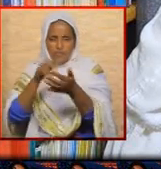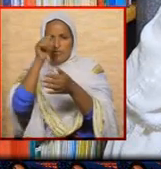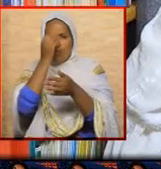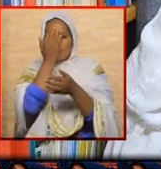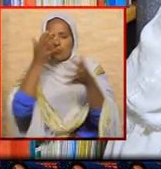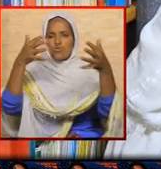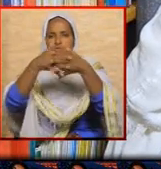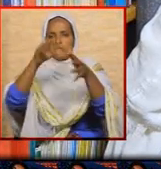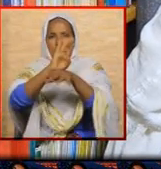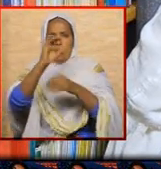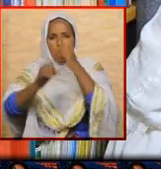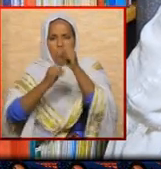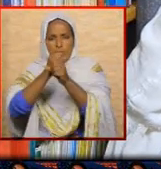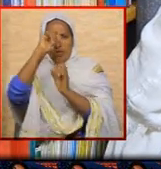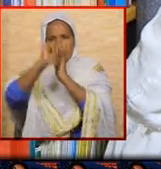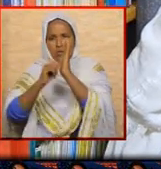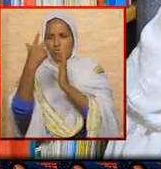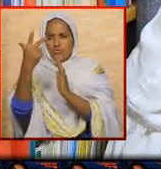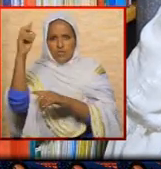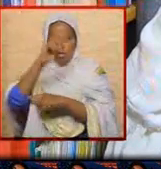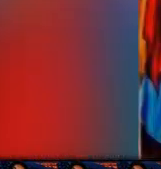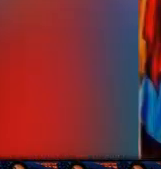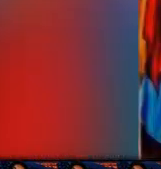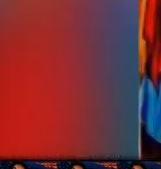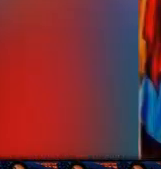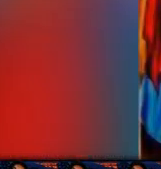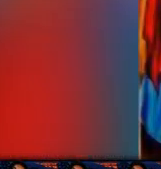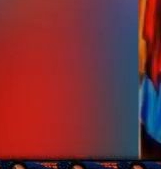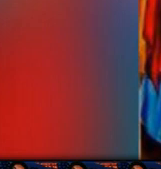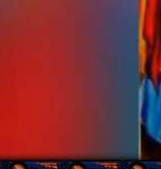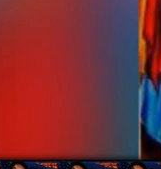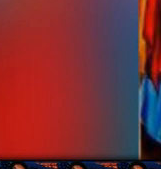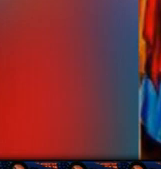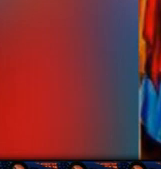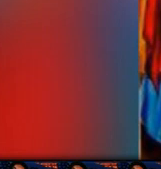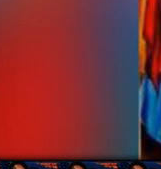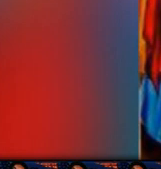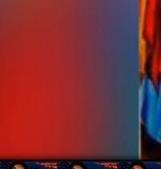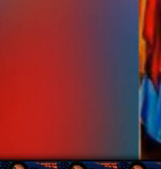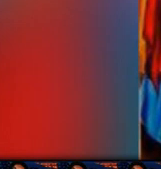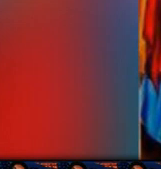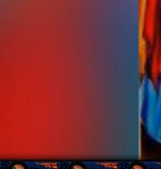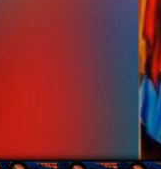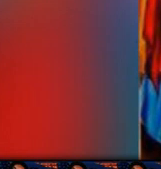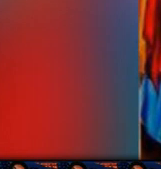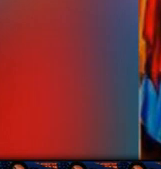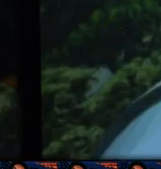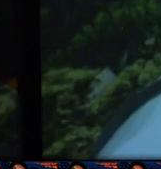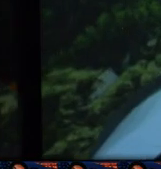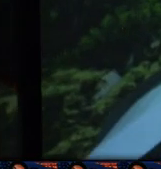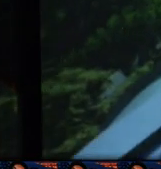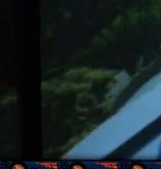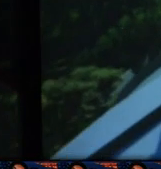በኢትዮጵያ ኦርቶዶክስ ተዋሕዶ ቤተክርስቲያን ስርዓት በየዓመቱ ታኅሣሥ 3 ቀን እናታችን ቅድስት ድንግል ማርያም ወደ ቤተ መቅደስ የገባችበት ዕለት ነው። በመላው